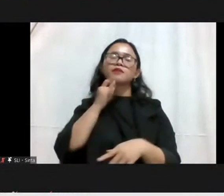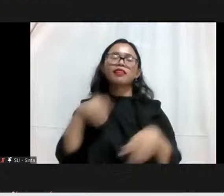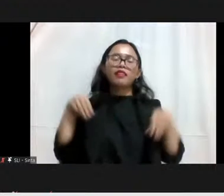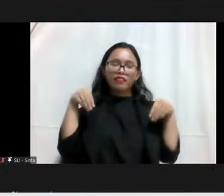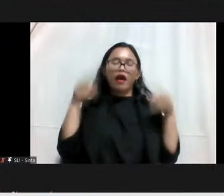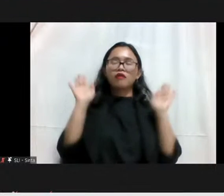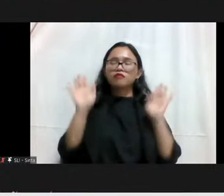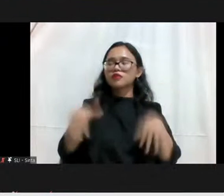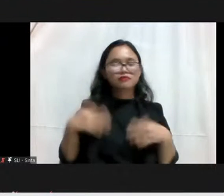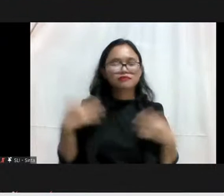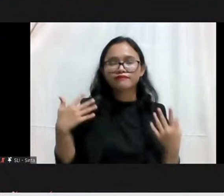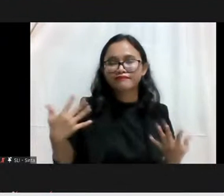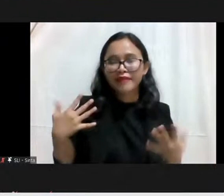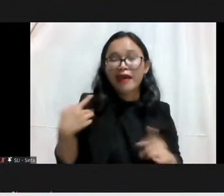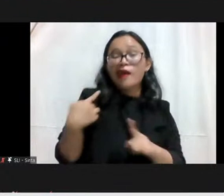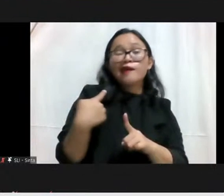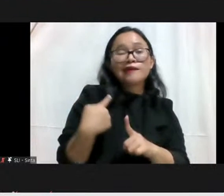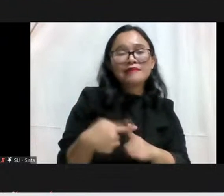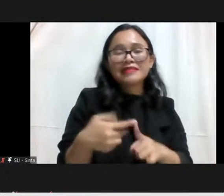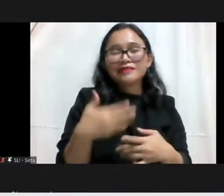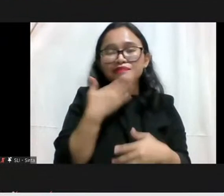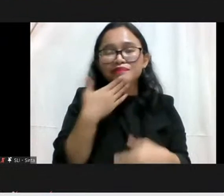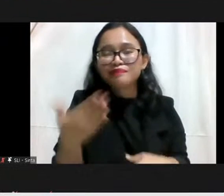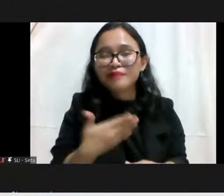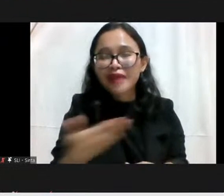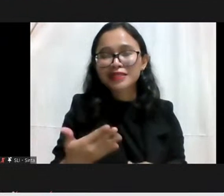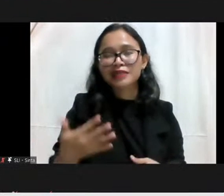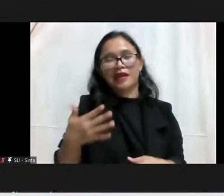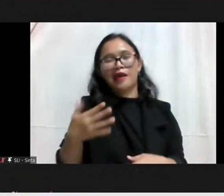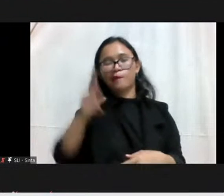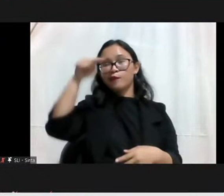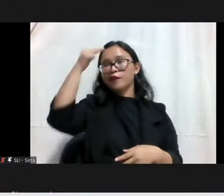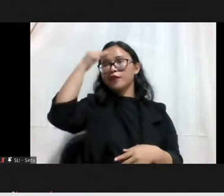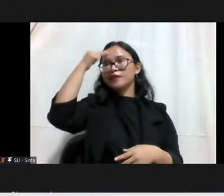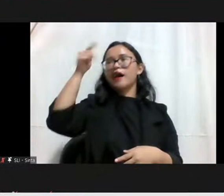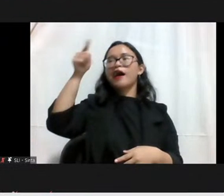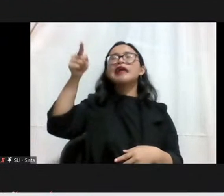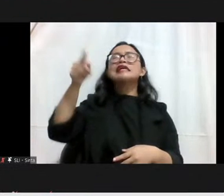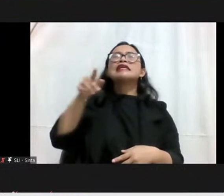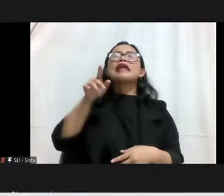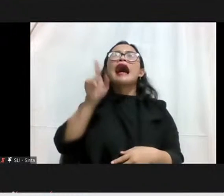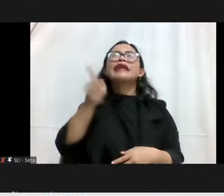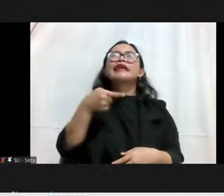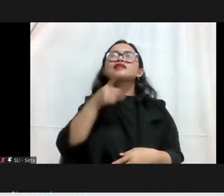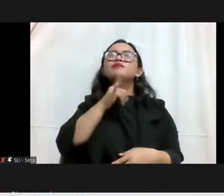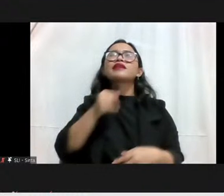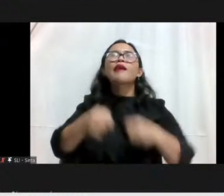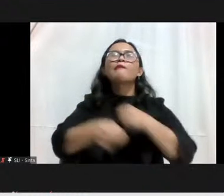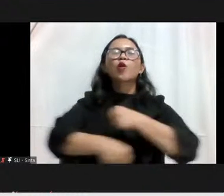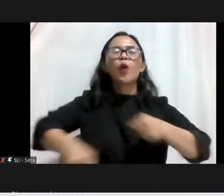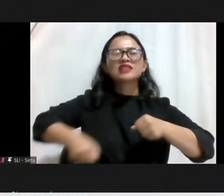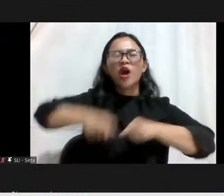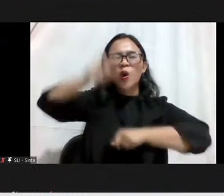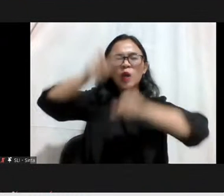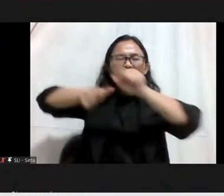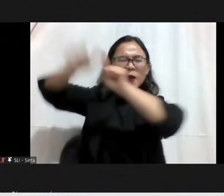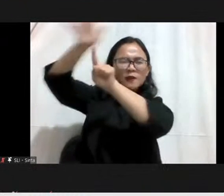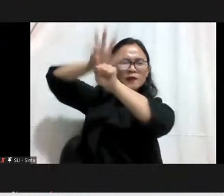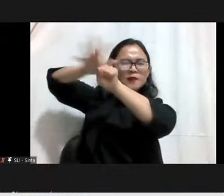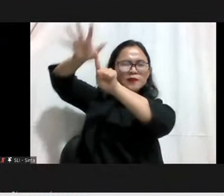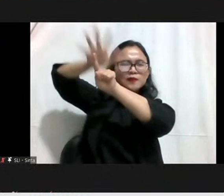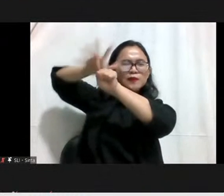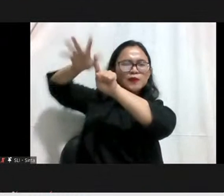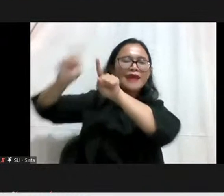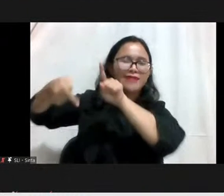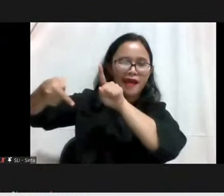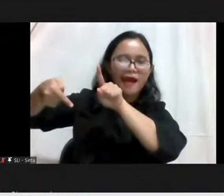bagi eh eh reniker ekonomis yang kita enggak tahu gitu ya Yang ini eh beberapa studi menyatakan bahwa